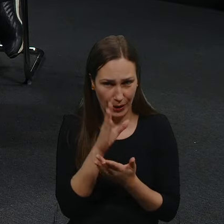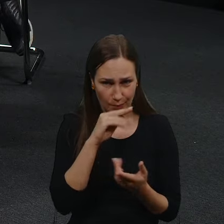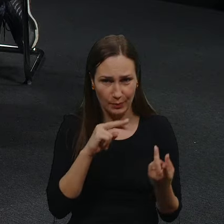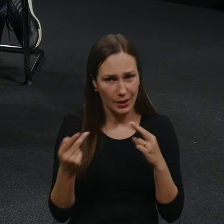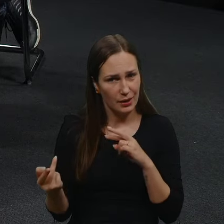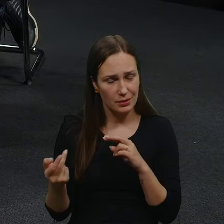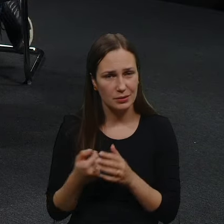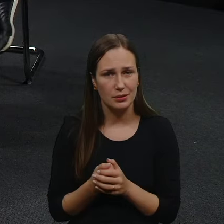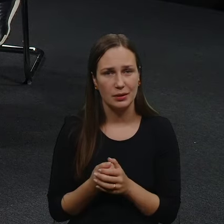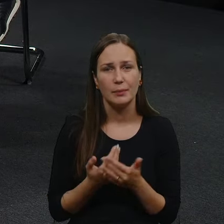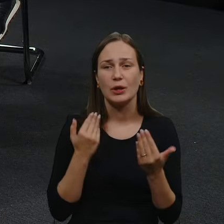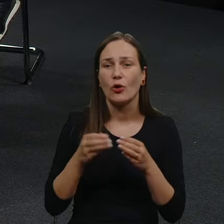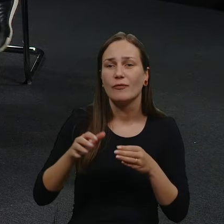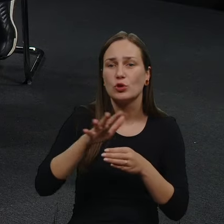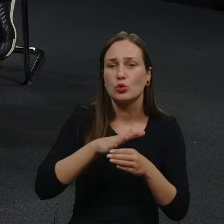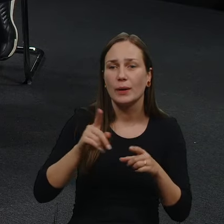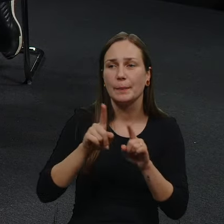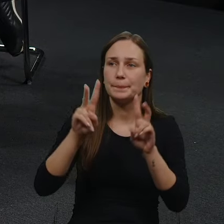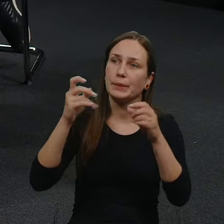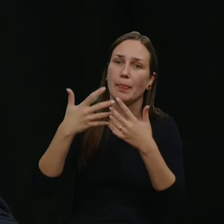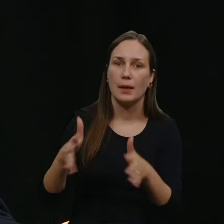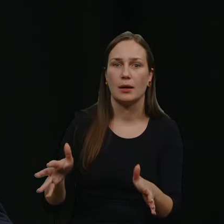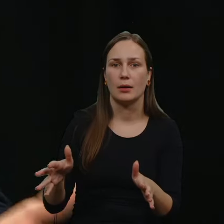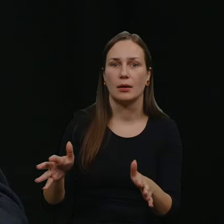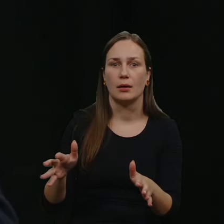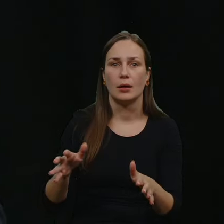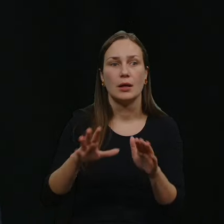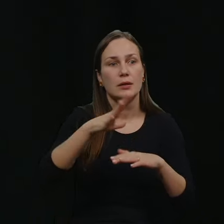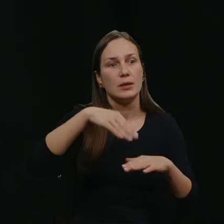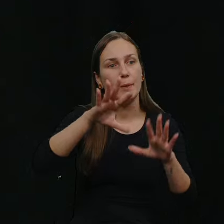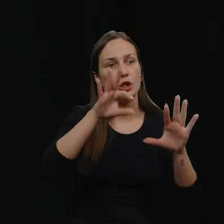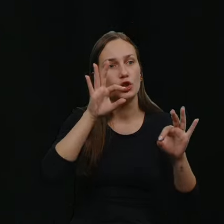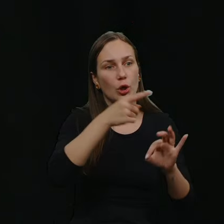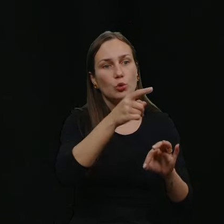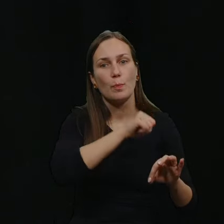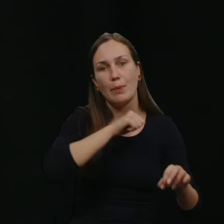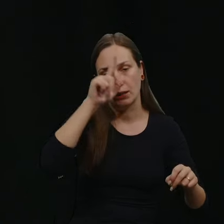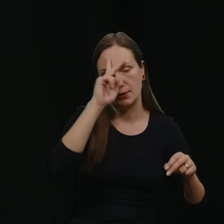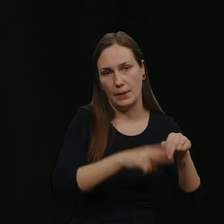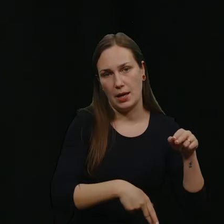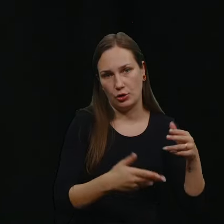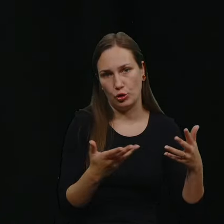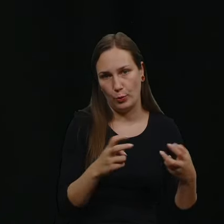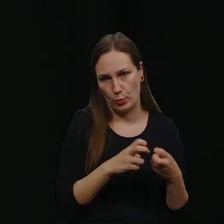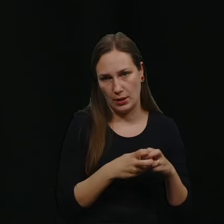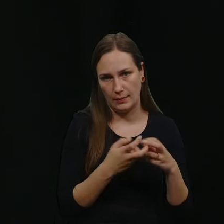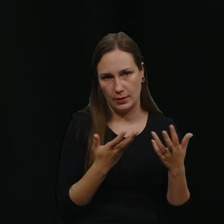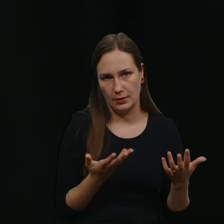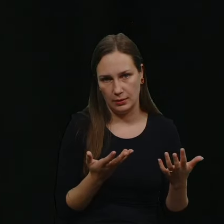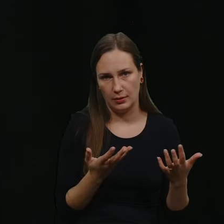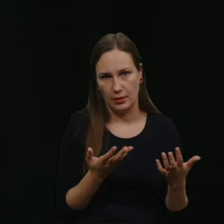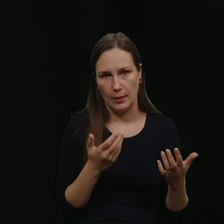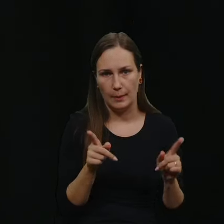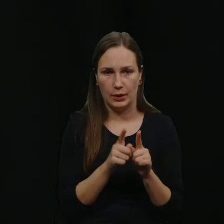Ir matau, atrodo, kad visuomenė tampa kaip nebereikalinga. Mes jūs išrenkam ir jūs patys sprendžiat, kaip sakyt, visas problemas,